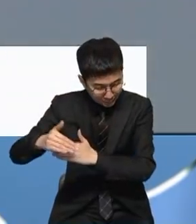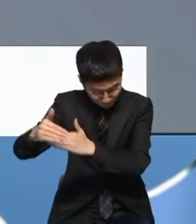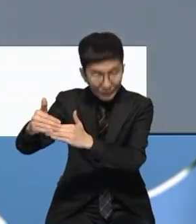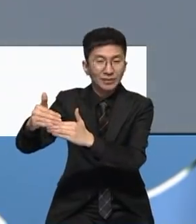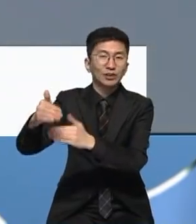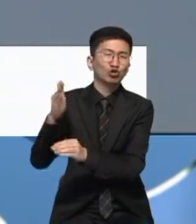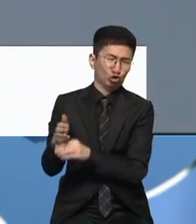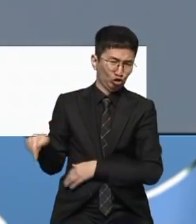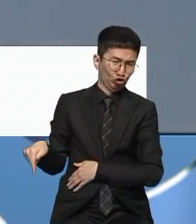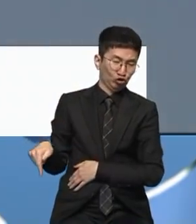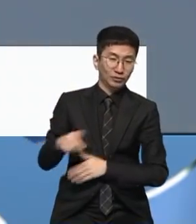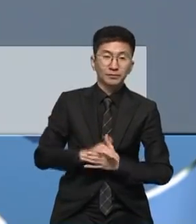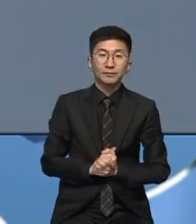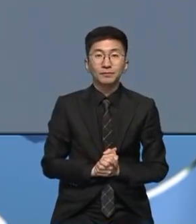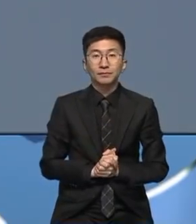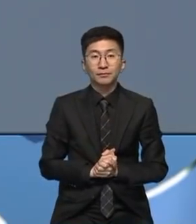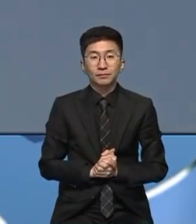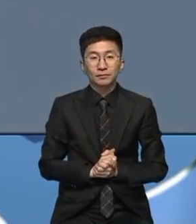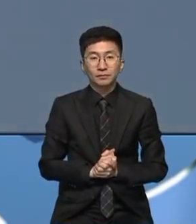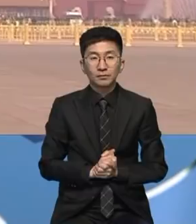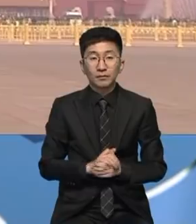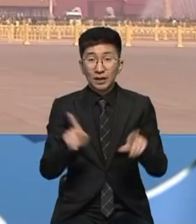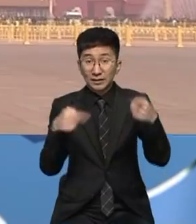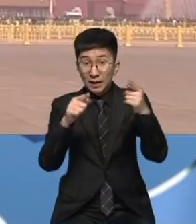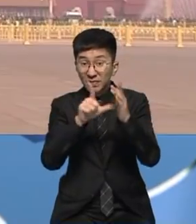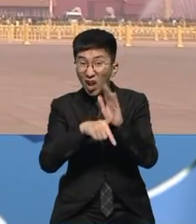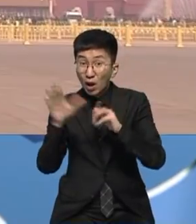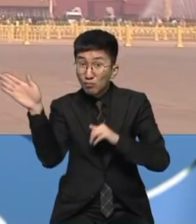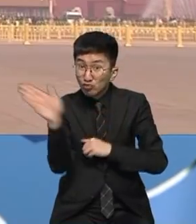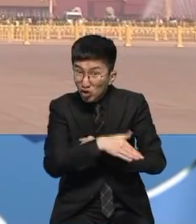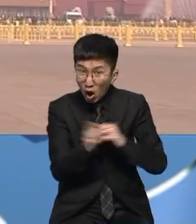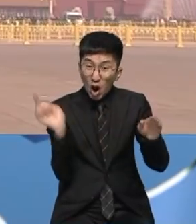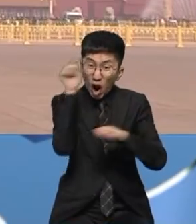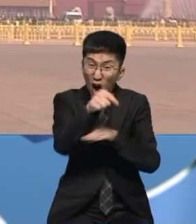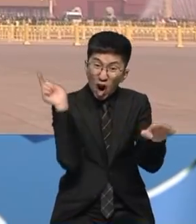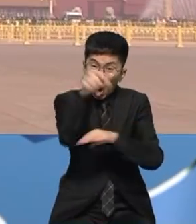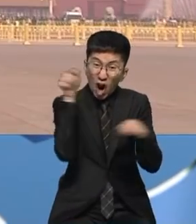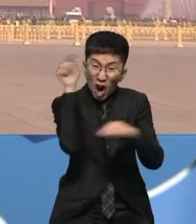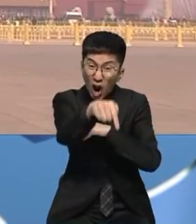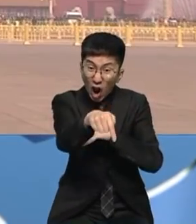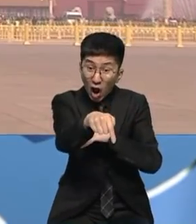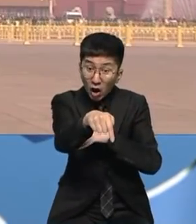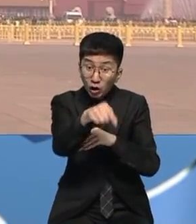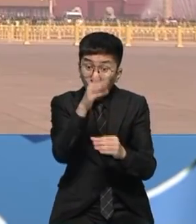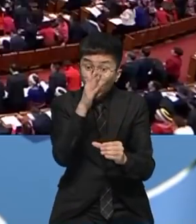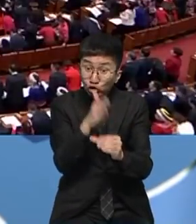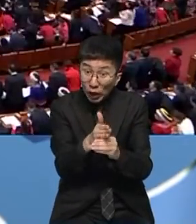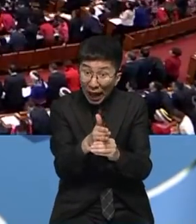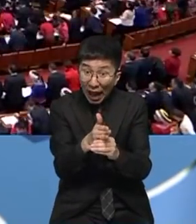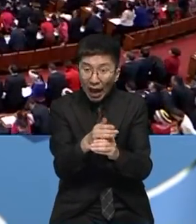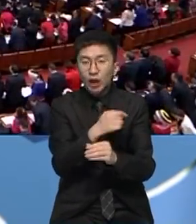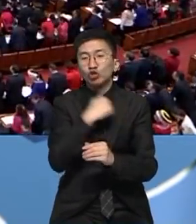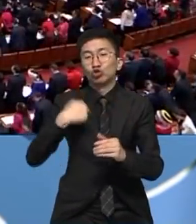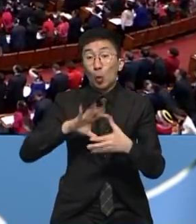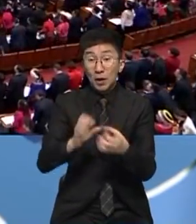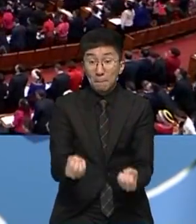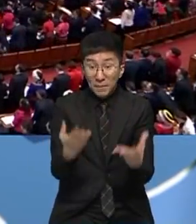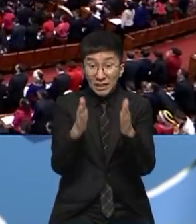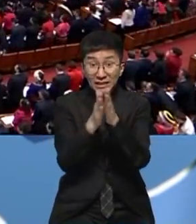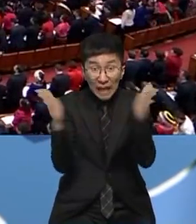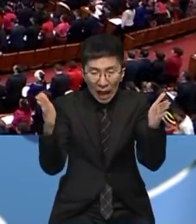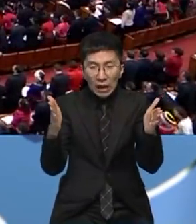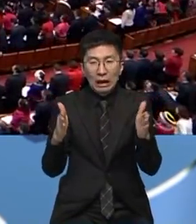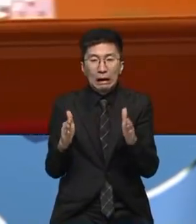보입니다. 실제로 새해 첫날부터 미사일을 계속 연거푸 쏘다가 베이징 올림픽 시작하고 나서 딱